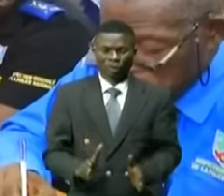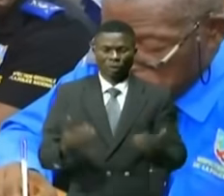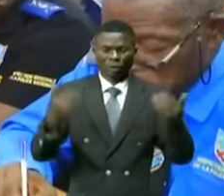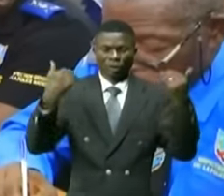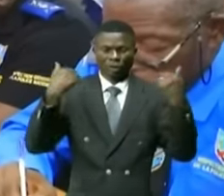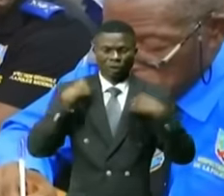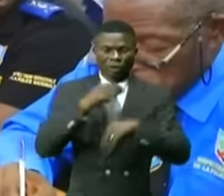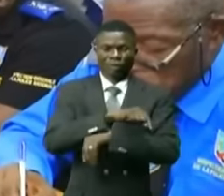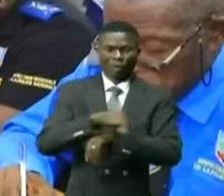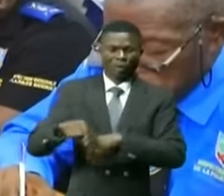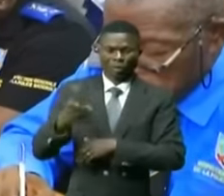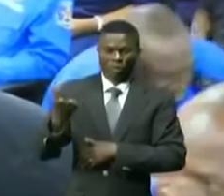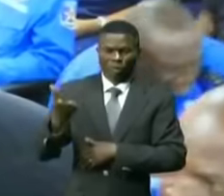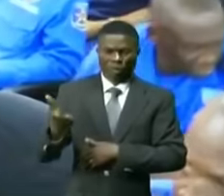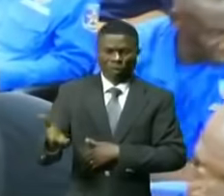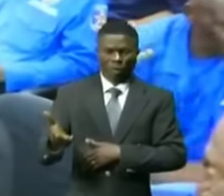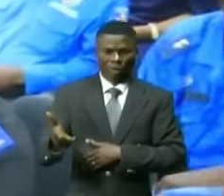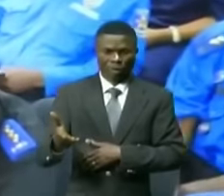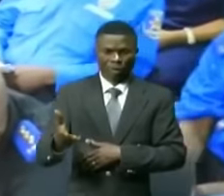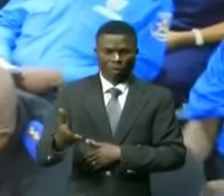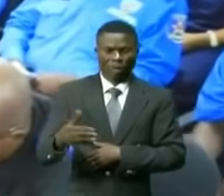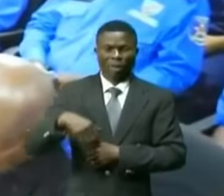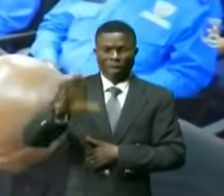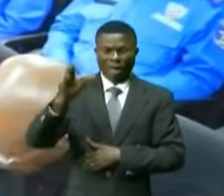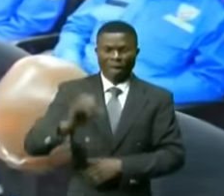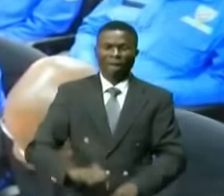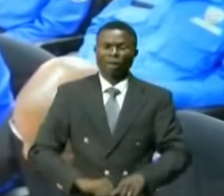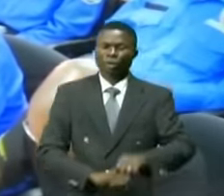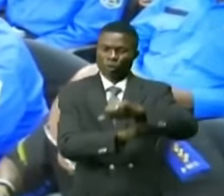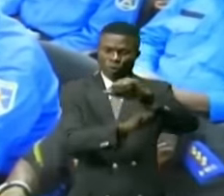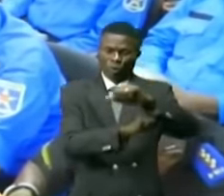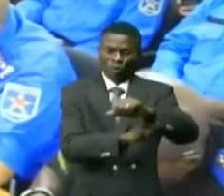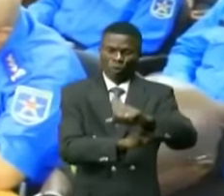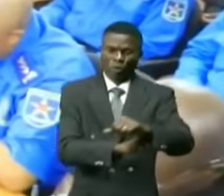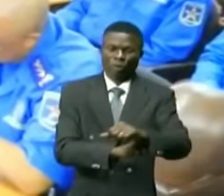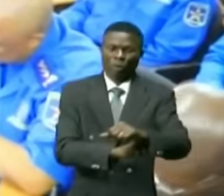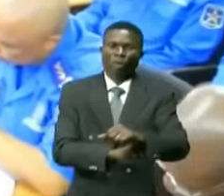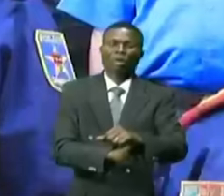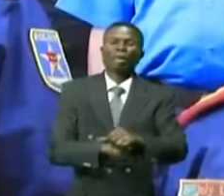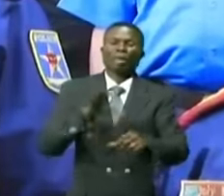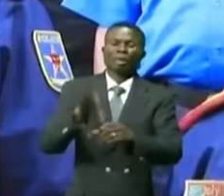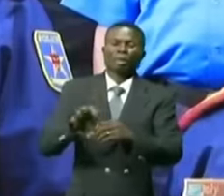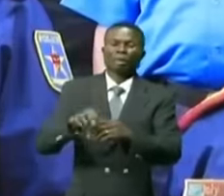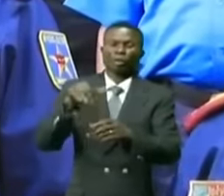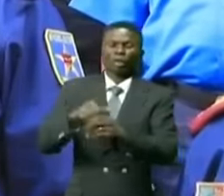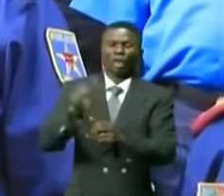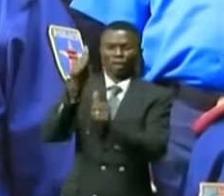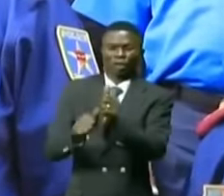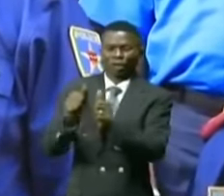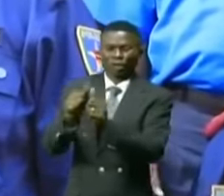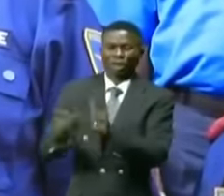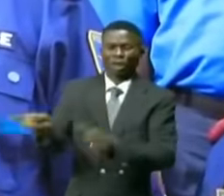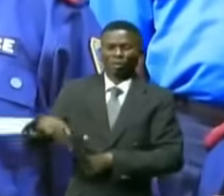d'antenne d'aller accompagner les élections en province. Ces inspecteurs doivent accompagner les policiers,